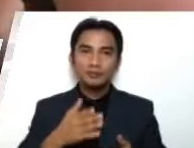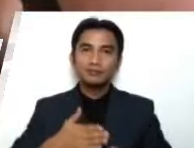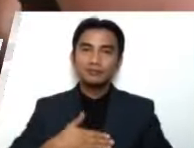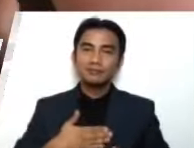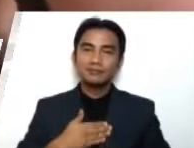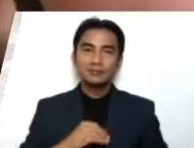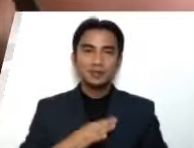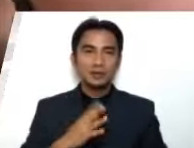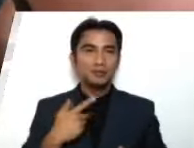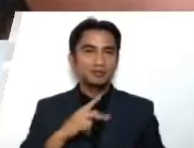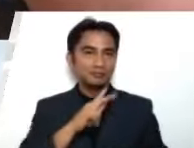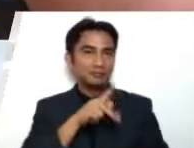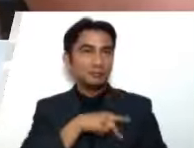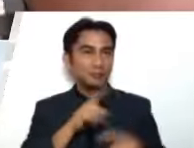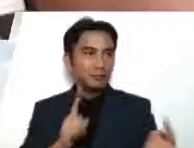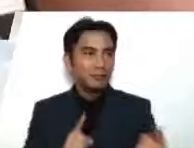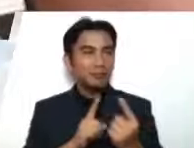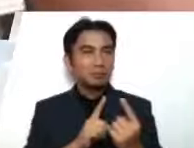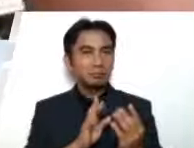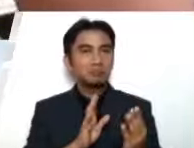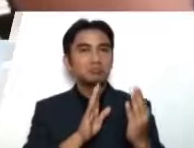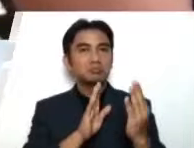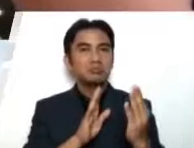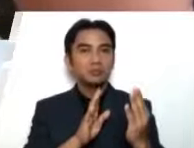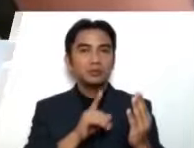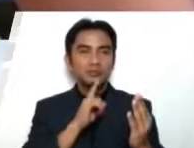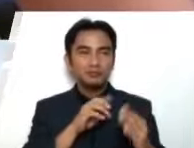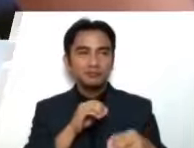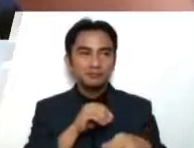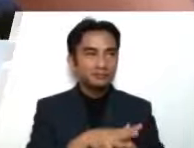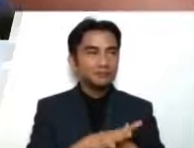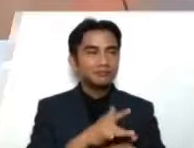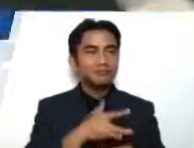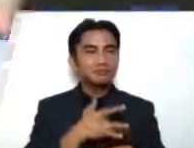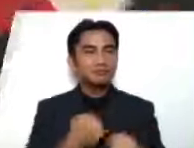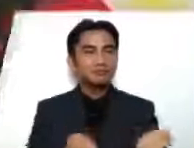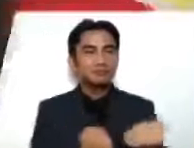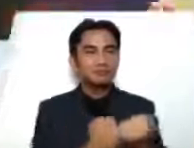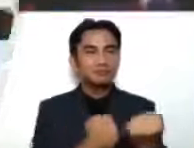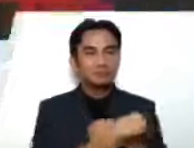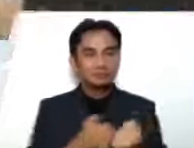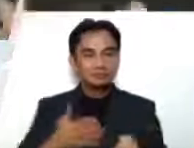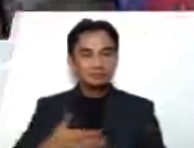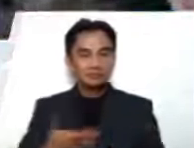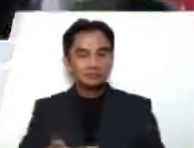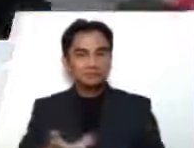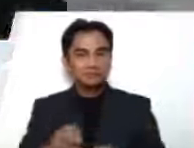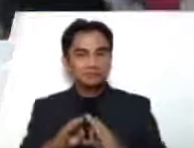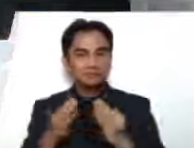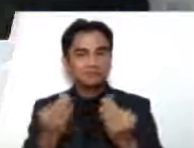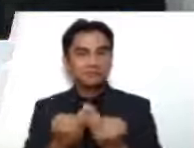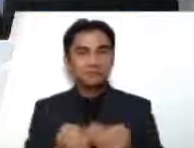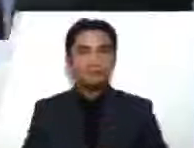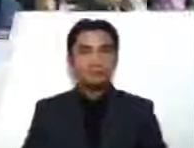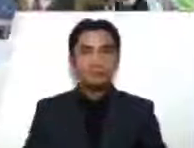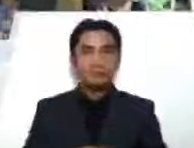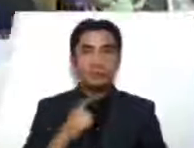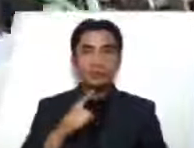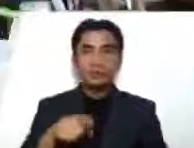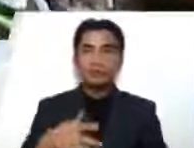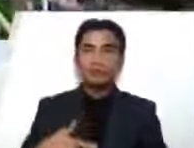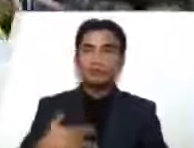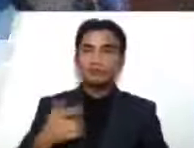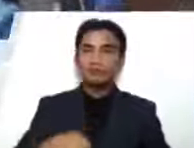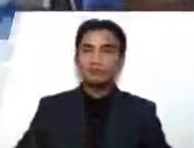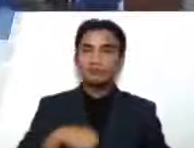sa para mapadama namin ang todo suporta namin Bilang pamilya niya Bukod sa pagmamalaki ng sambayanan bonus din sa mga Pinoy